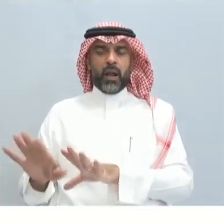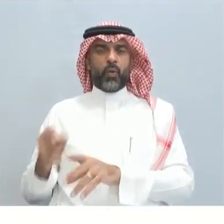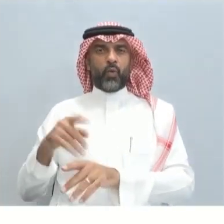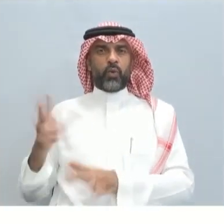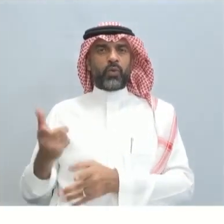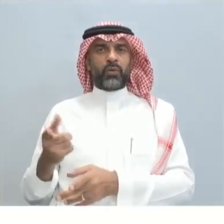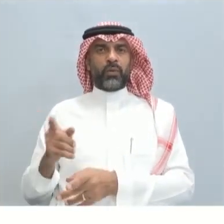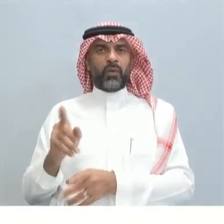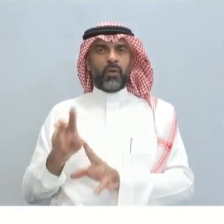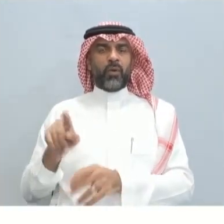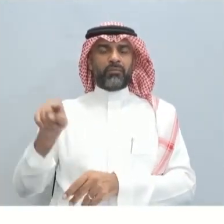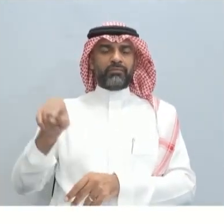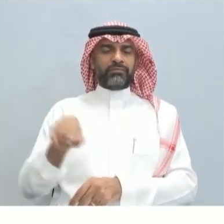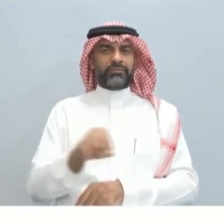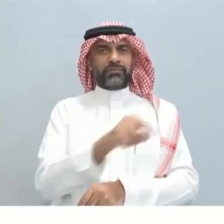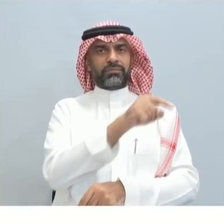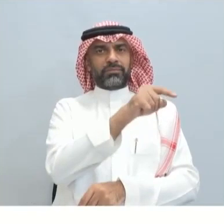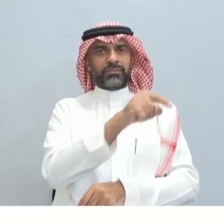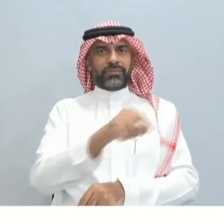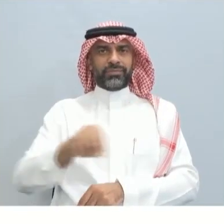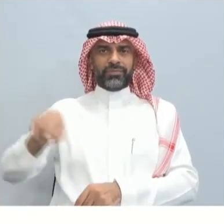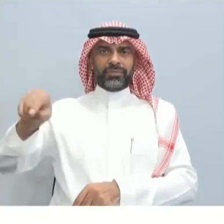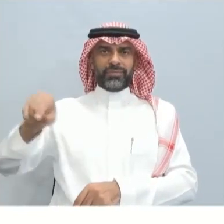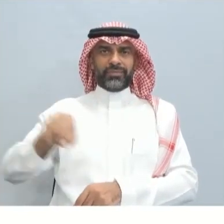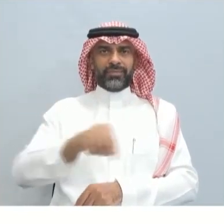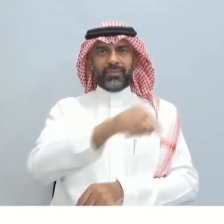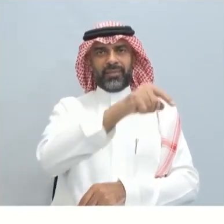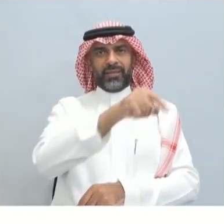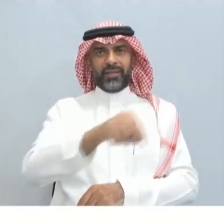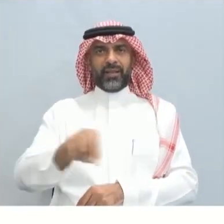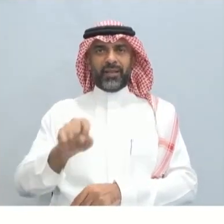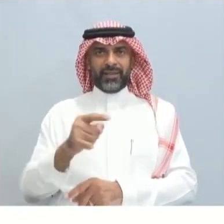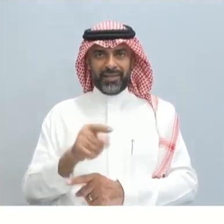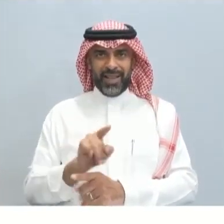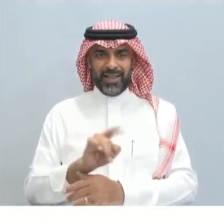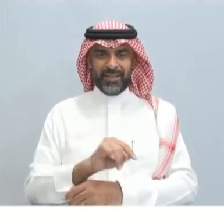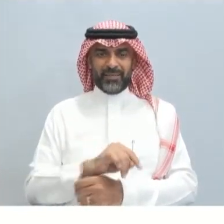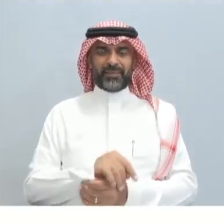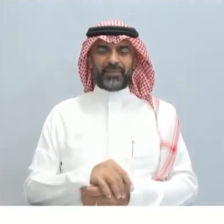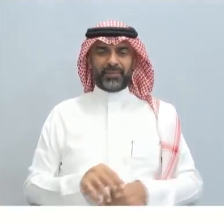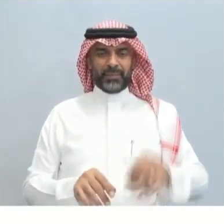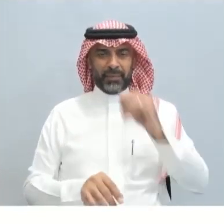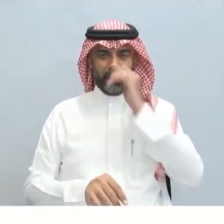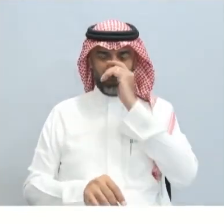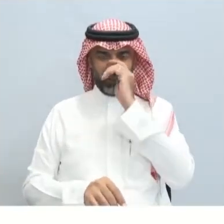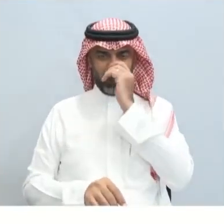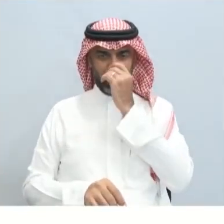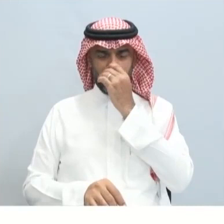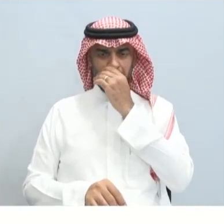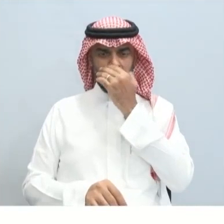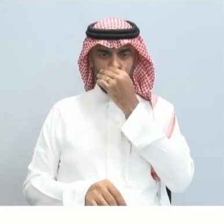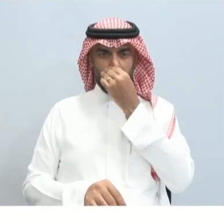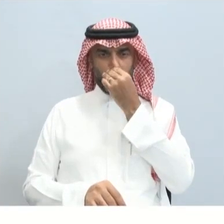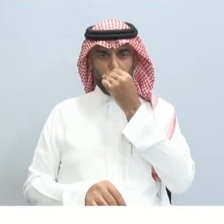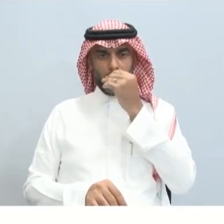يتارجح ذهابا وايابا اذا البندول البسيط يتكون من ماذا احسنت يتكون من جسم